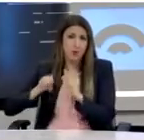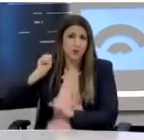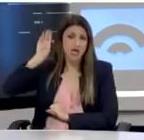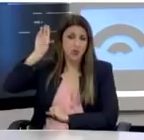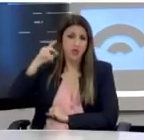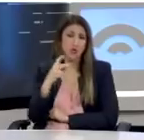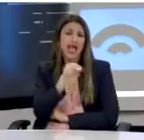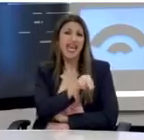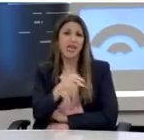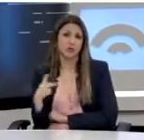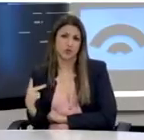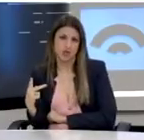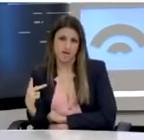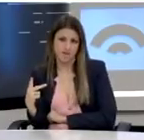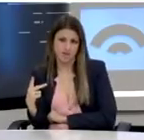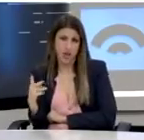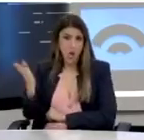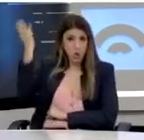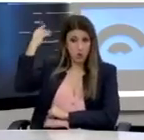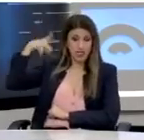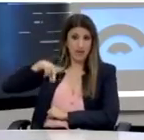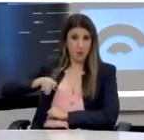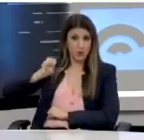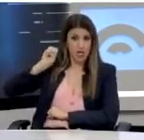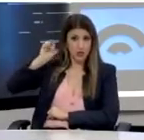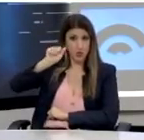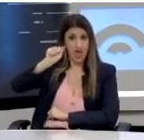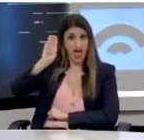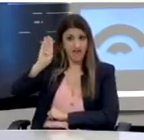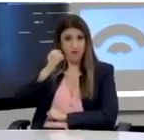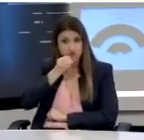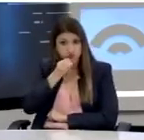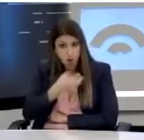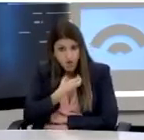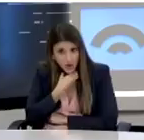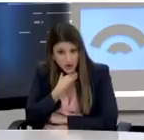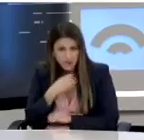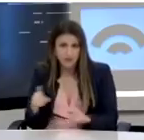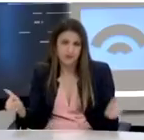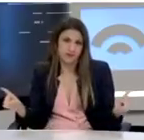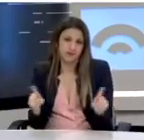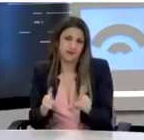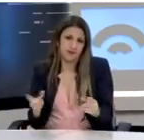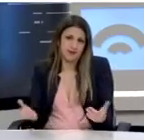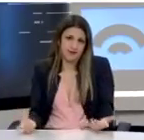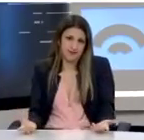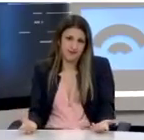και προδότη τον αείμνηστο Αβέροφ, όπως ενδεχομένως θεωρείται τον κύριο Κοτζιά και όσους είναι στην αριστερά και στο